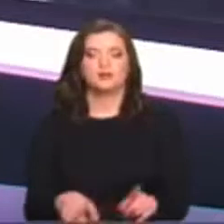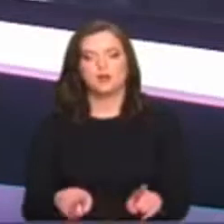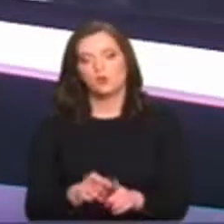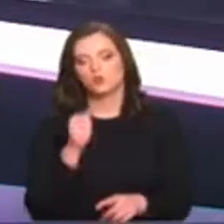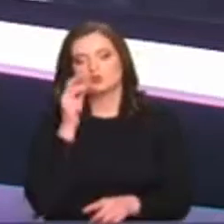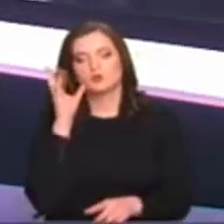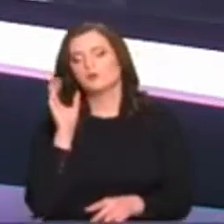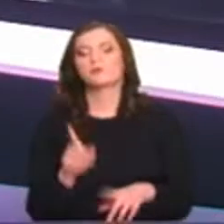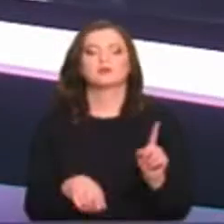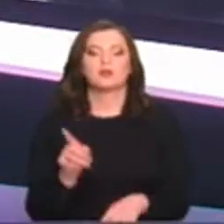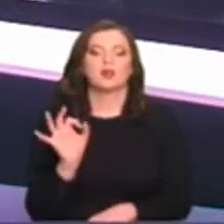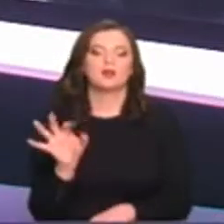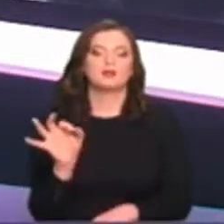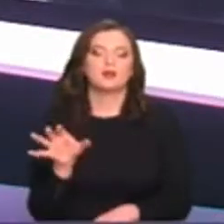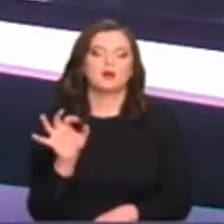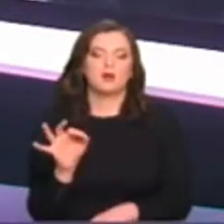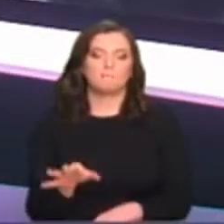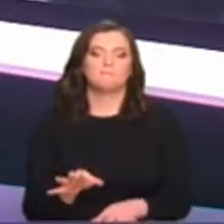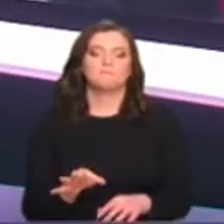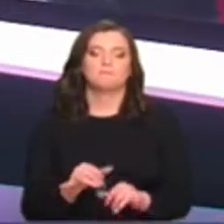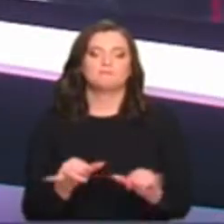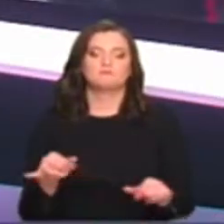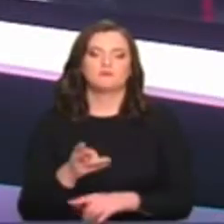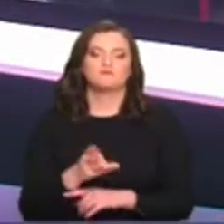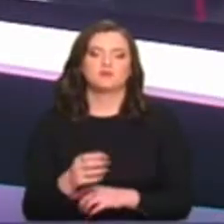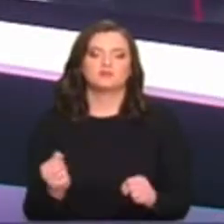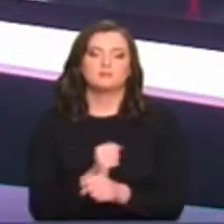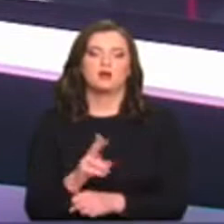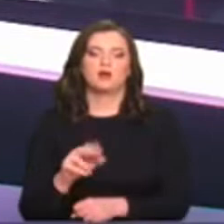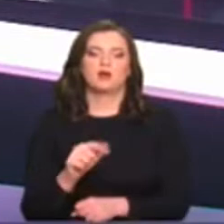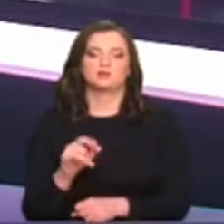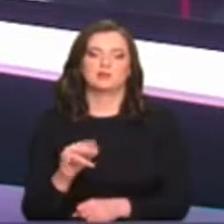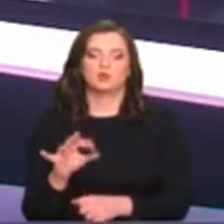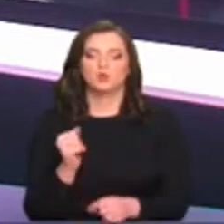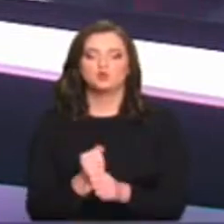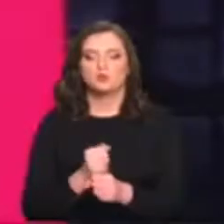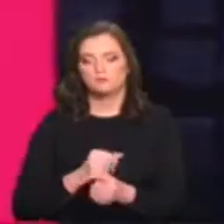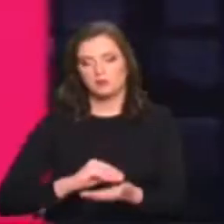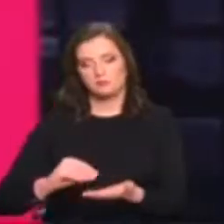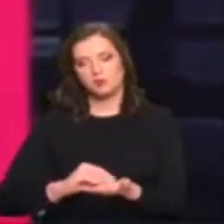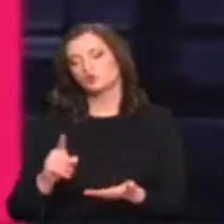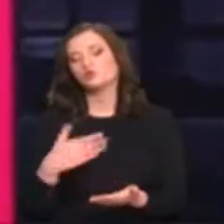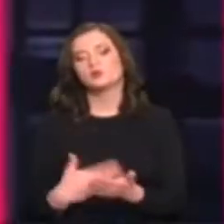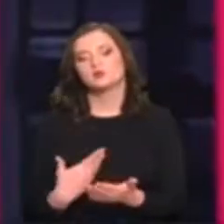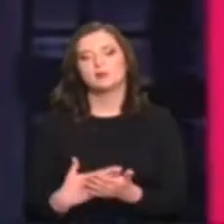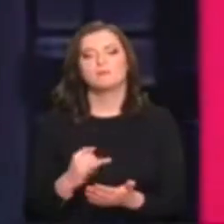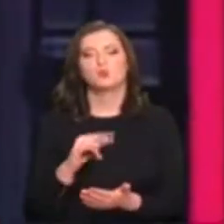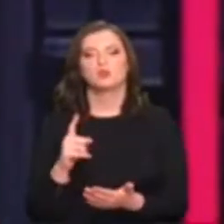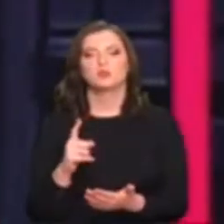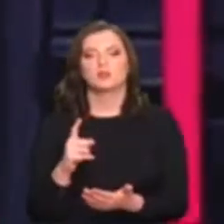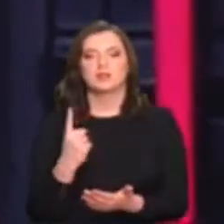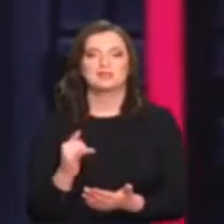днями деякі телеграм-канали поширили відео із бійкою у казино і зробили підпис, що на відео нібито один із депутатів